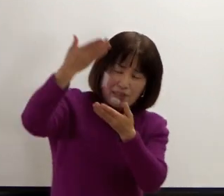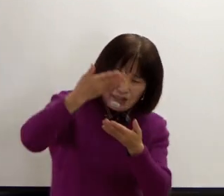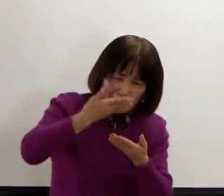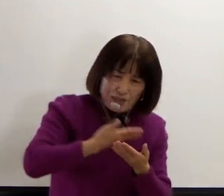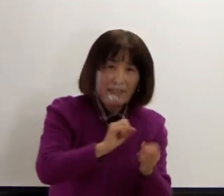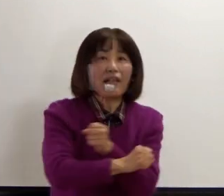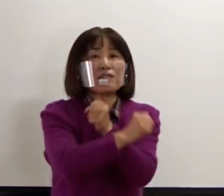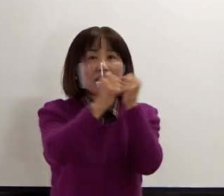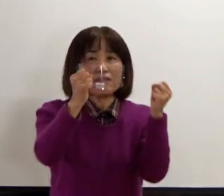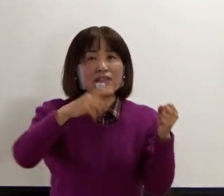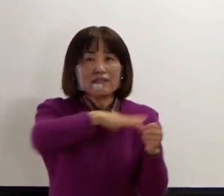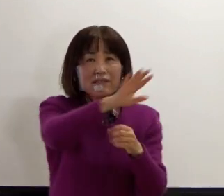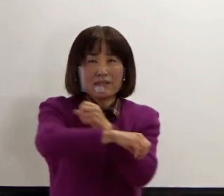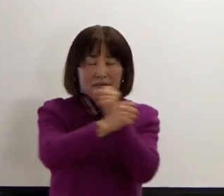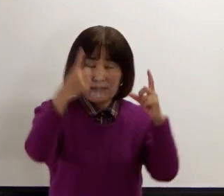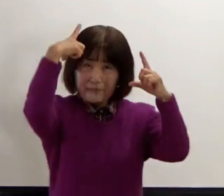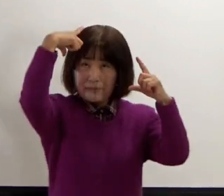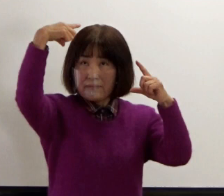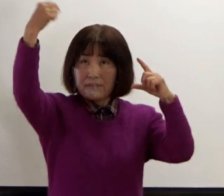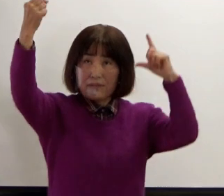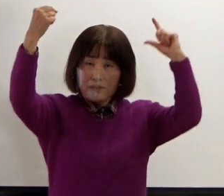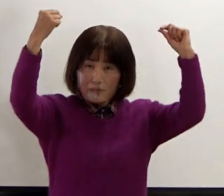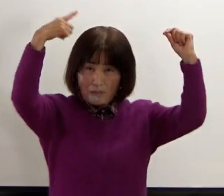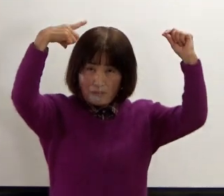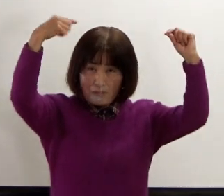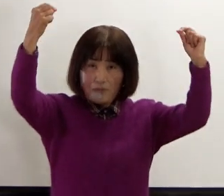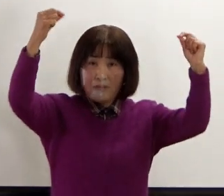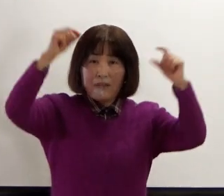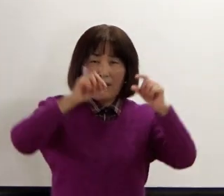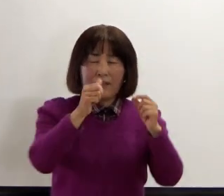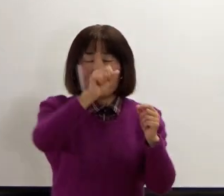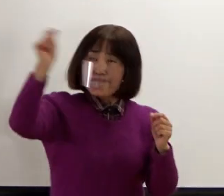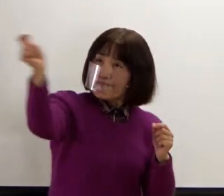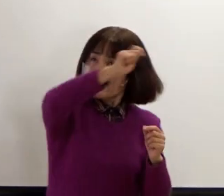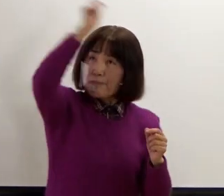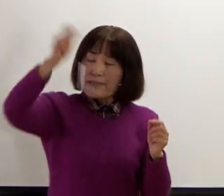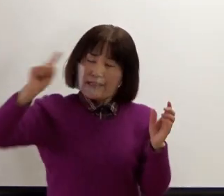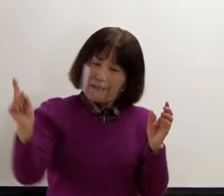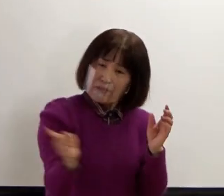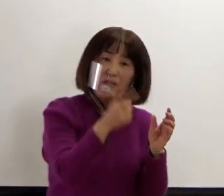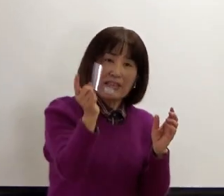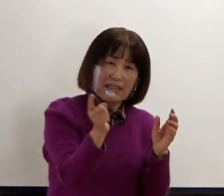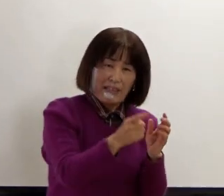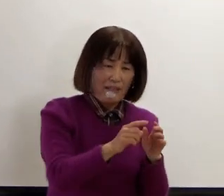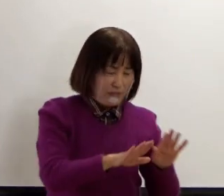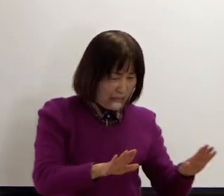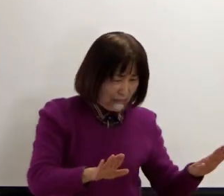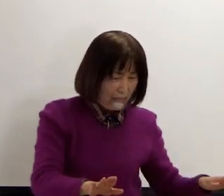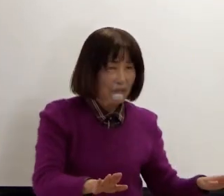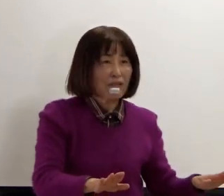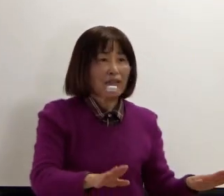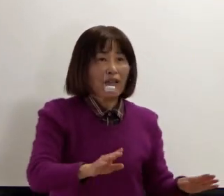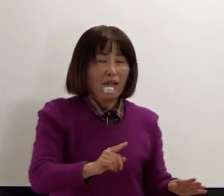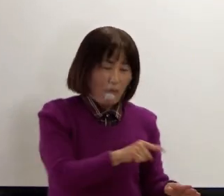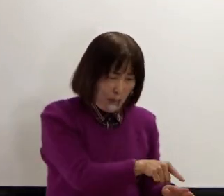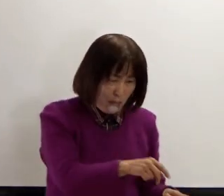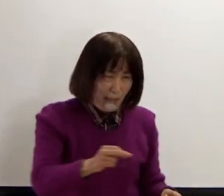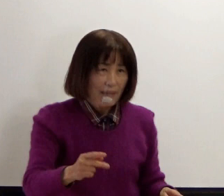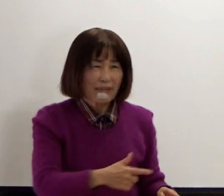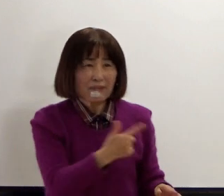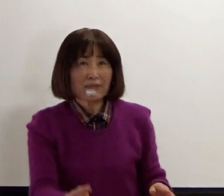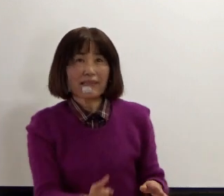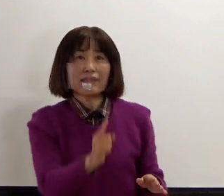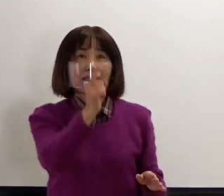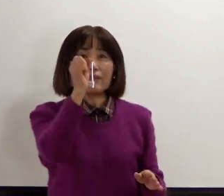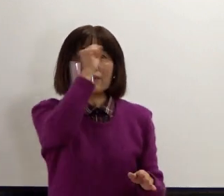ために救いの角を我しもべダビデの家から起こされた。ちょっと飛ばして、幼子よ、お前は意図高き方の預言者と呼ば